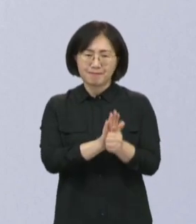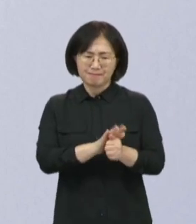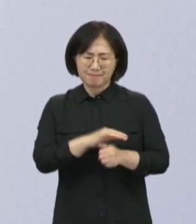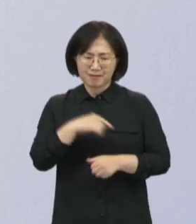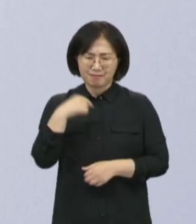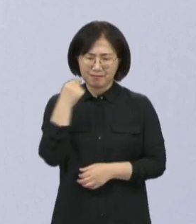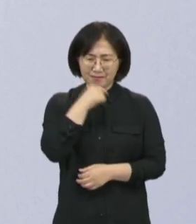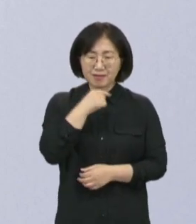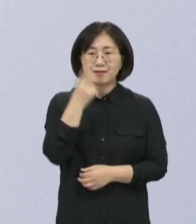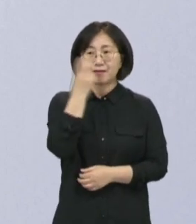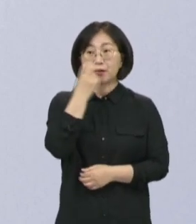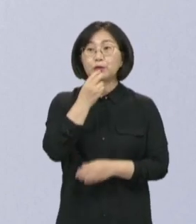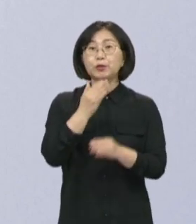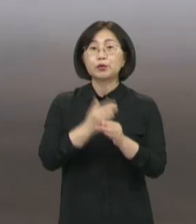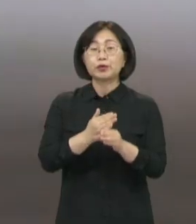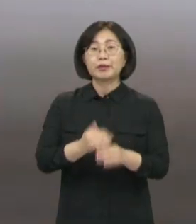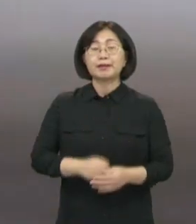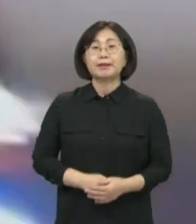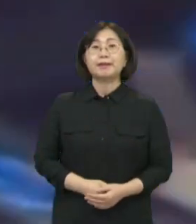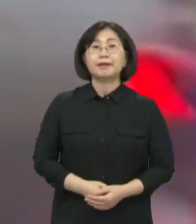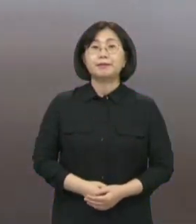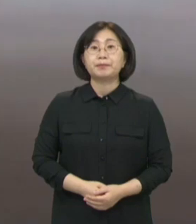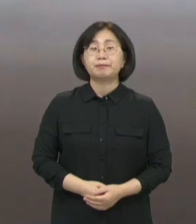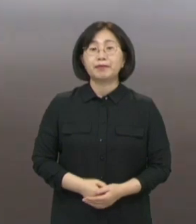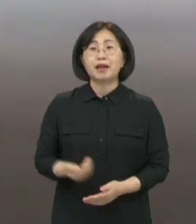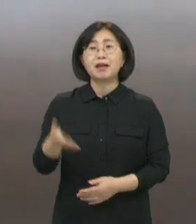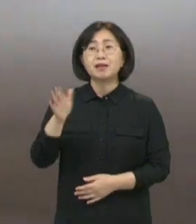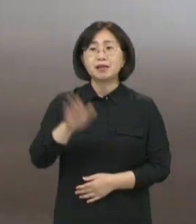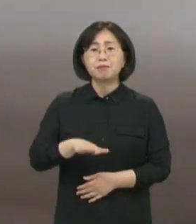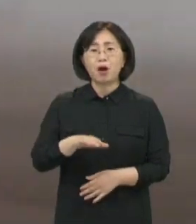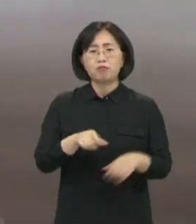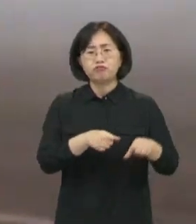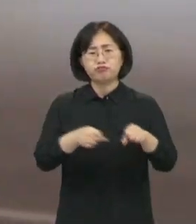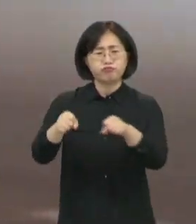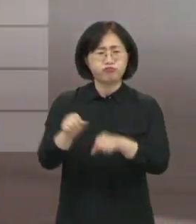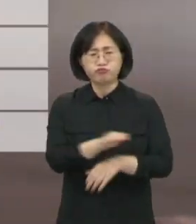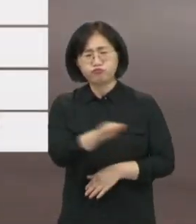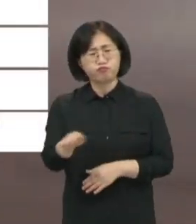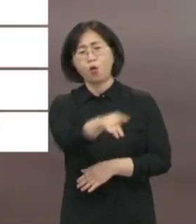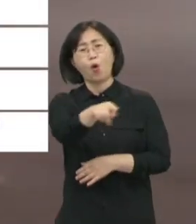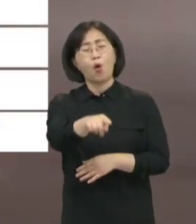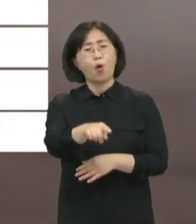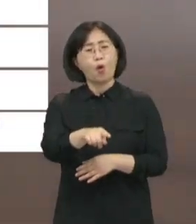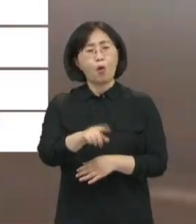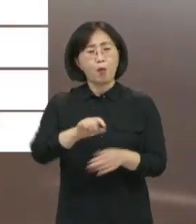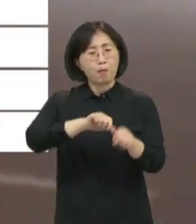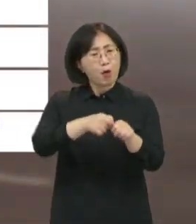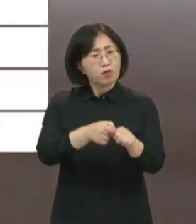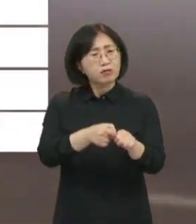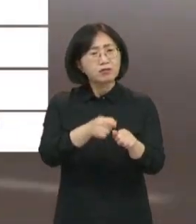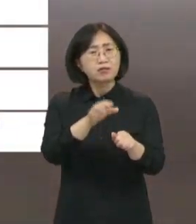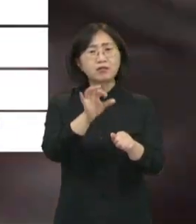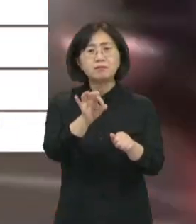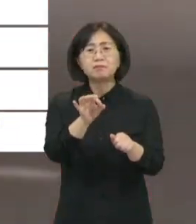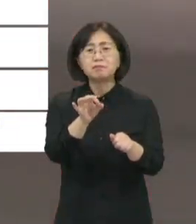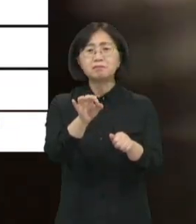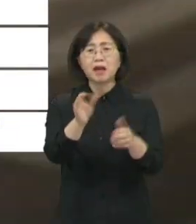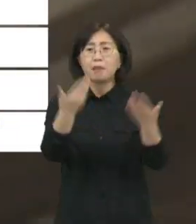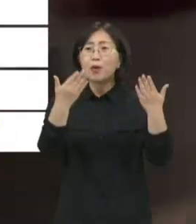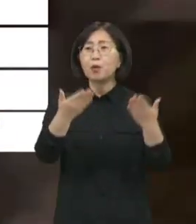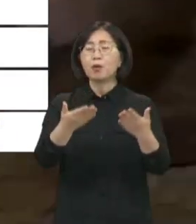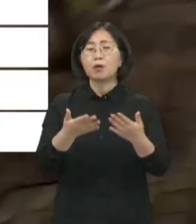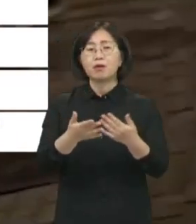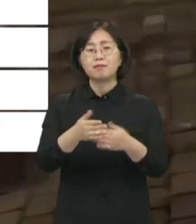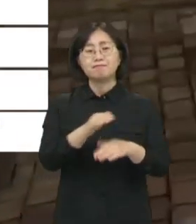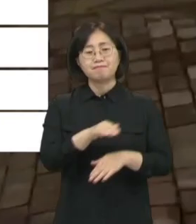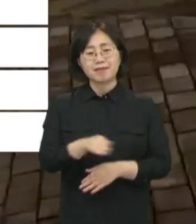강력하게 지금도 단속하고 있고. 하지만 폭주족들에 대한 처벌이 과태료나 범칙금 수준에 그치고 있어